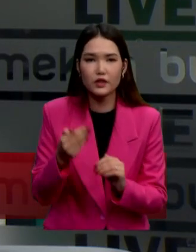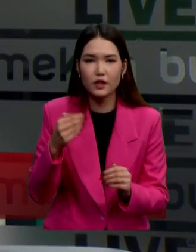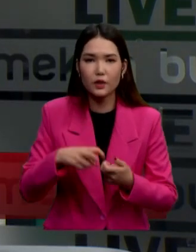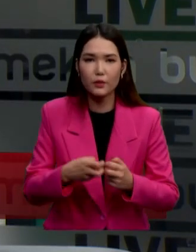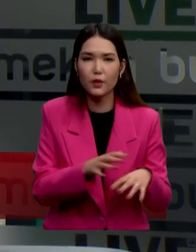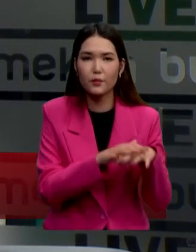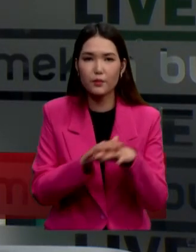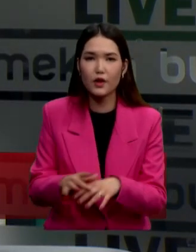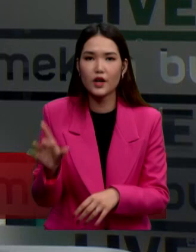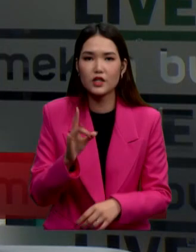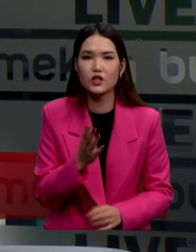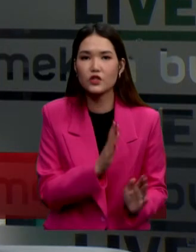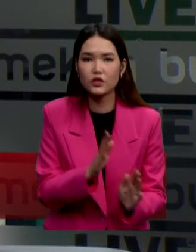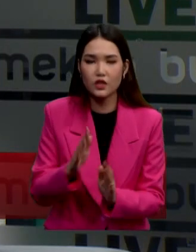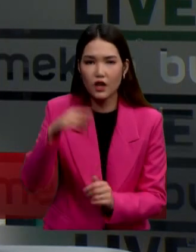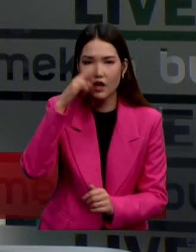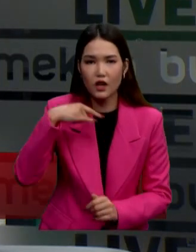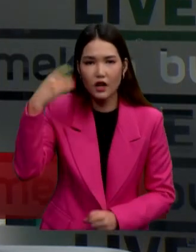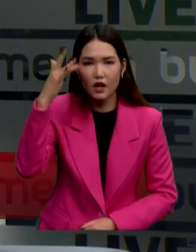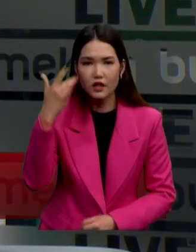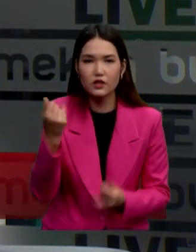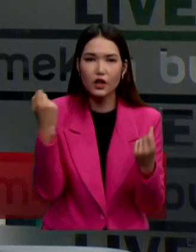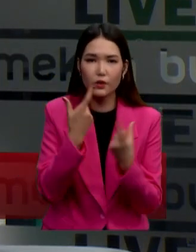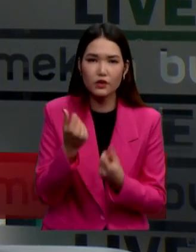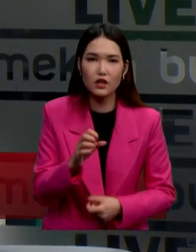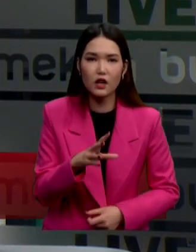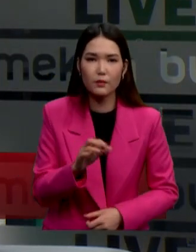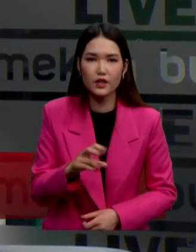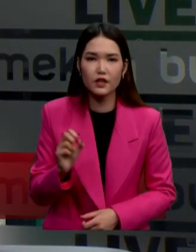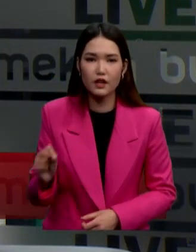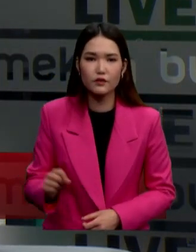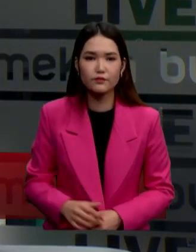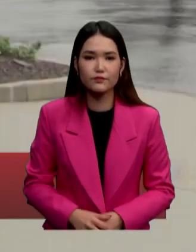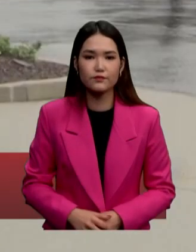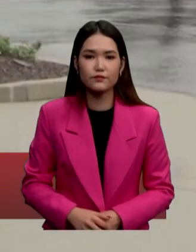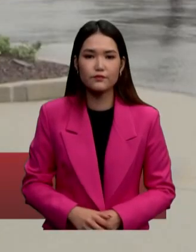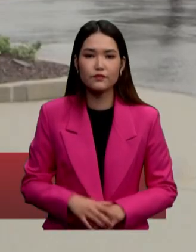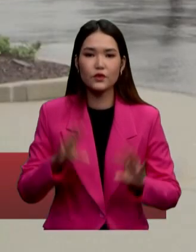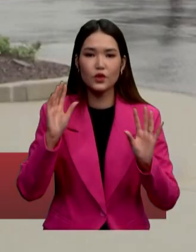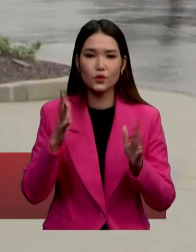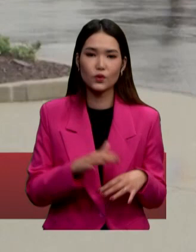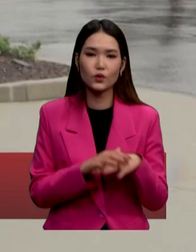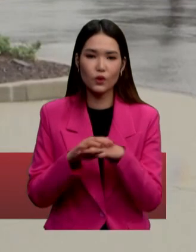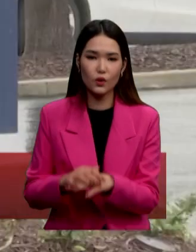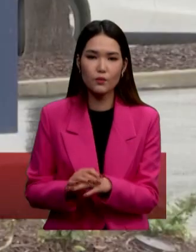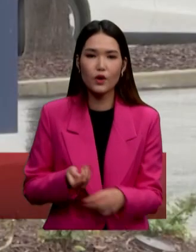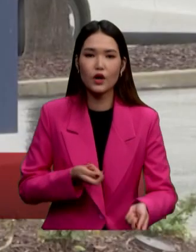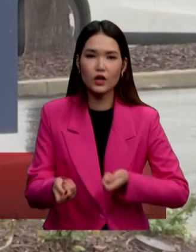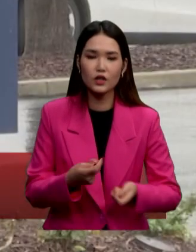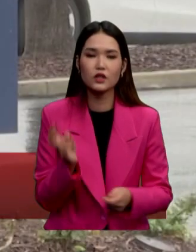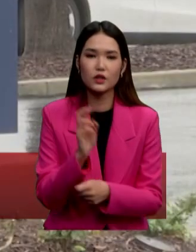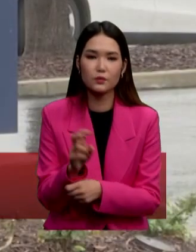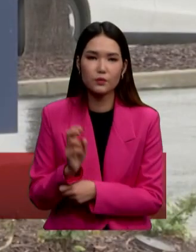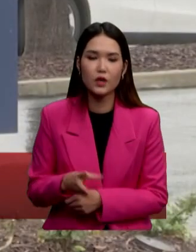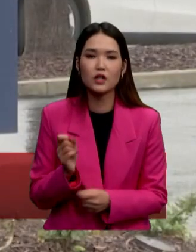проблемы банковского сектора штатов в Казахстане, выясняла Амина Абдрахманова. Ситуация на банковском рынке США сложилась